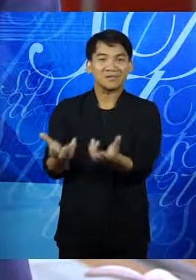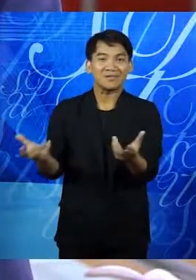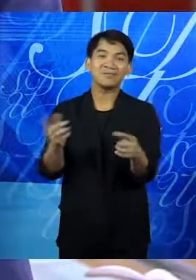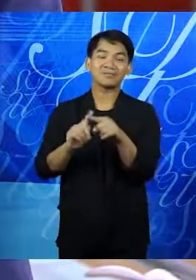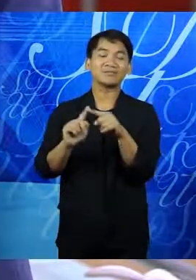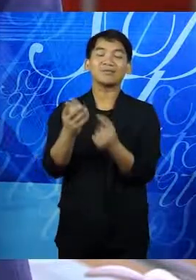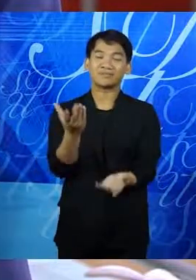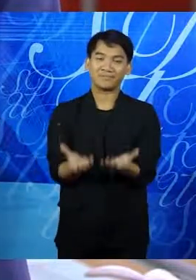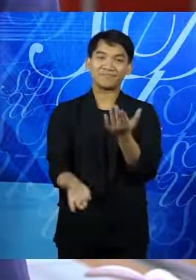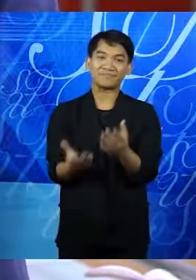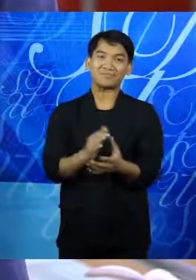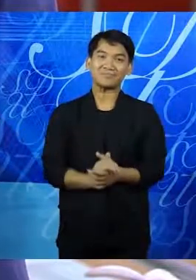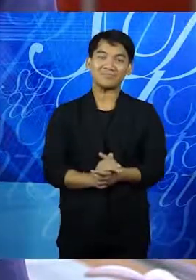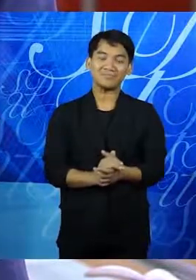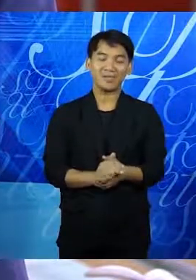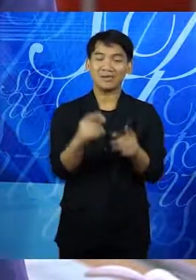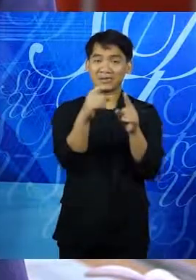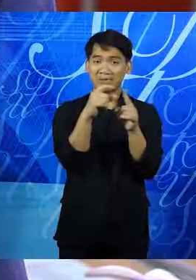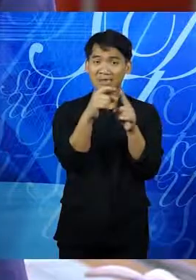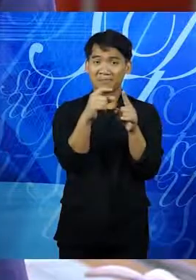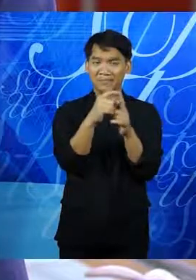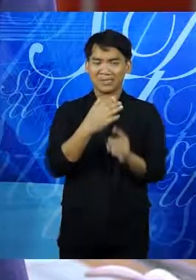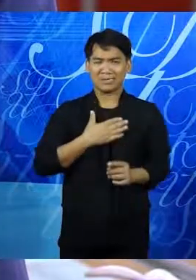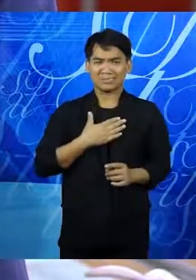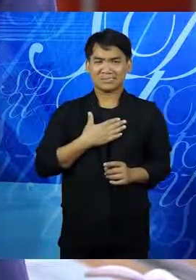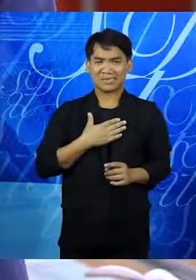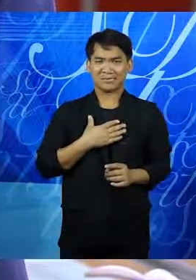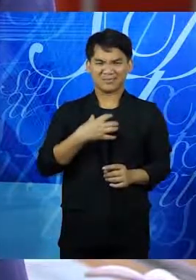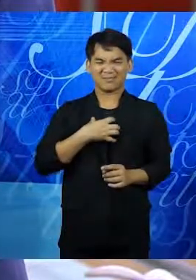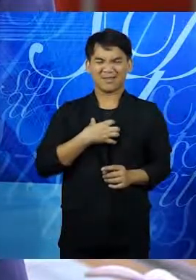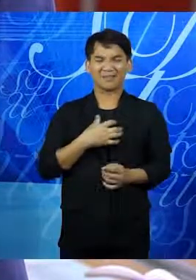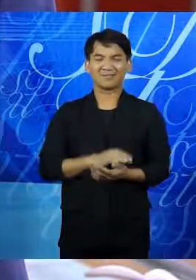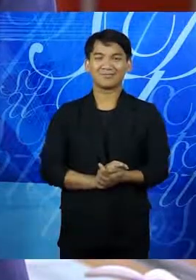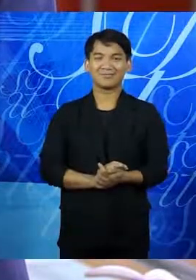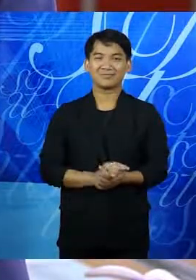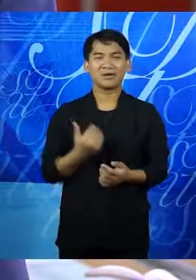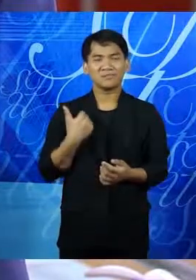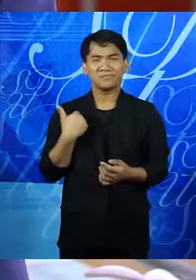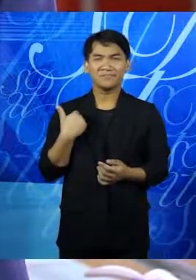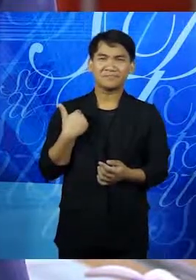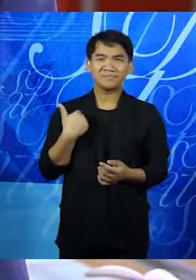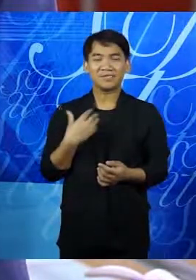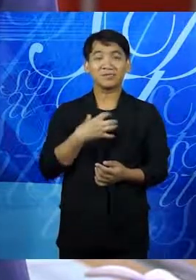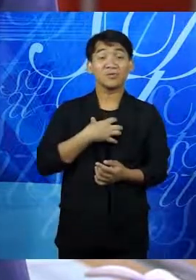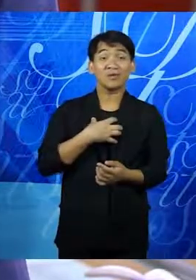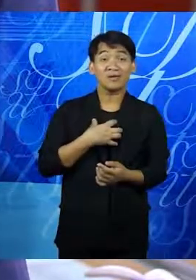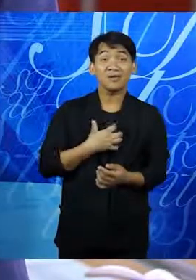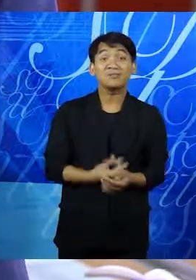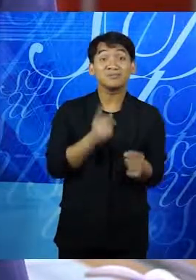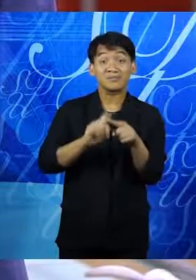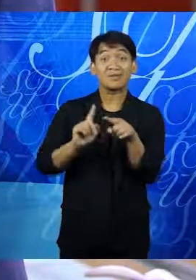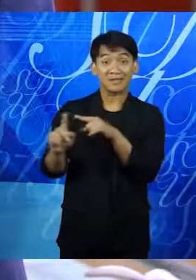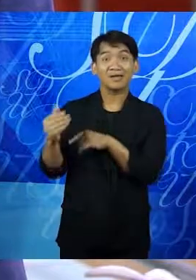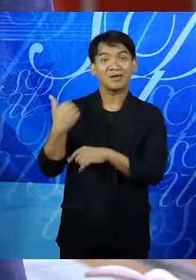ะเมื่อเด็กเนี่ยได้คำว่าฉันอยากได้กับเด็กต้องการแล้วเนี่ยนะคะยังมีนะคะต้องการอย่